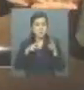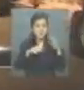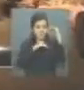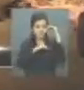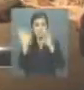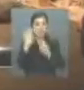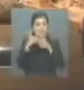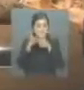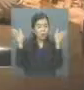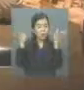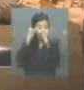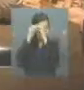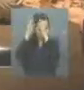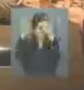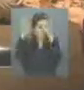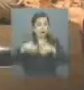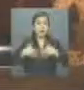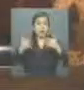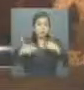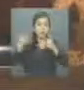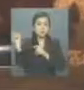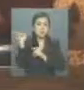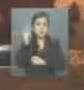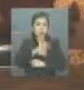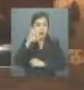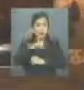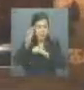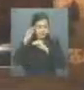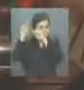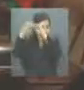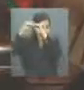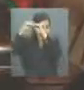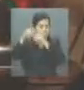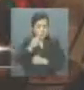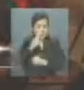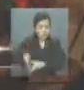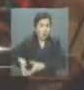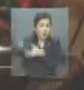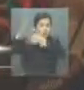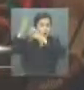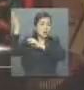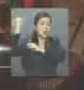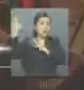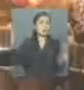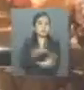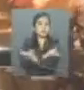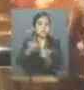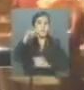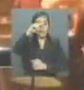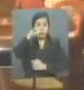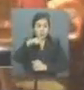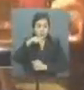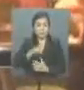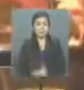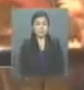นุกแห่งนี้สร้างความเพลิดเพลินเปิดมุมมองให้คนรุ่นใหม่หวนย้อนถึงคุณค่าวัฒนธรรมดั้งเดิม So we want